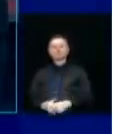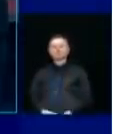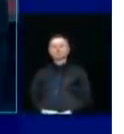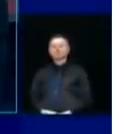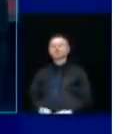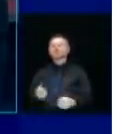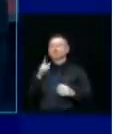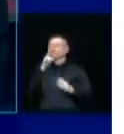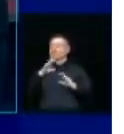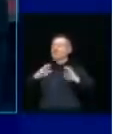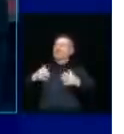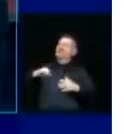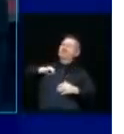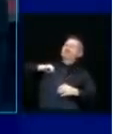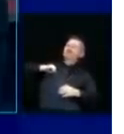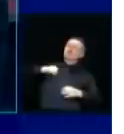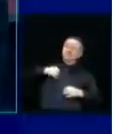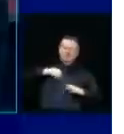он.